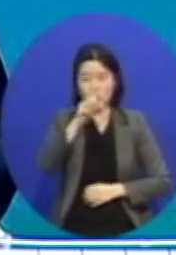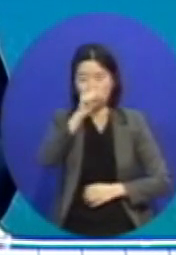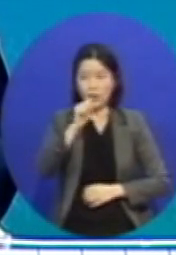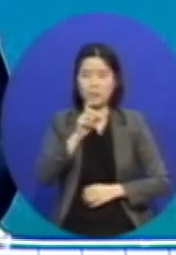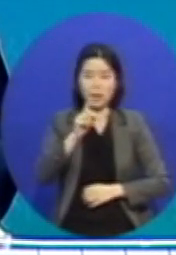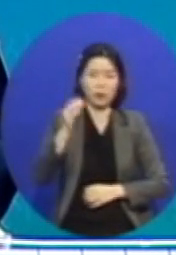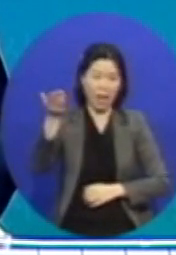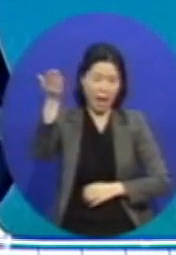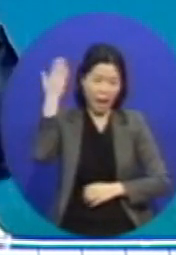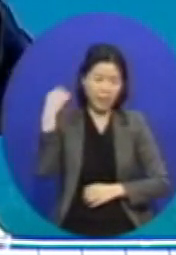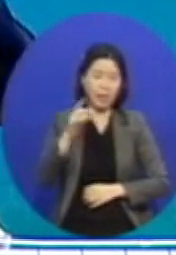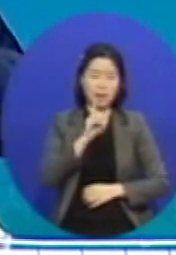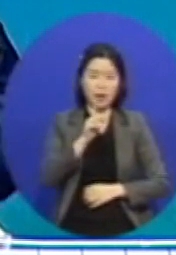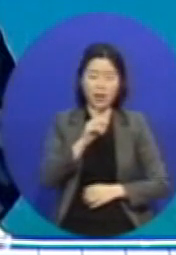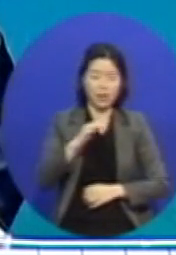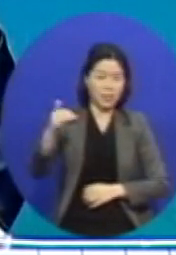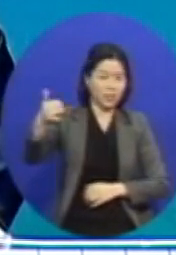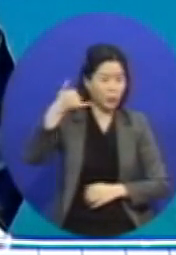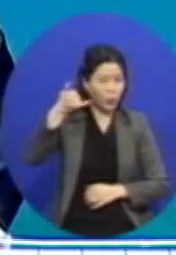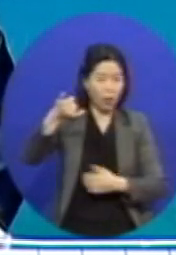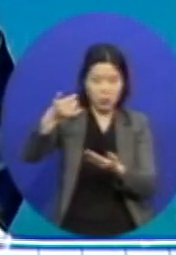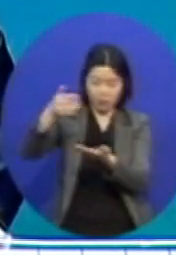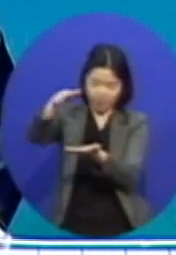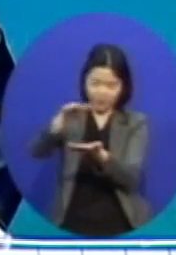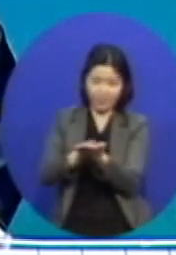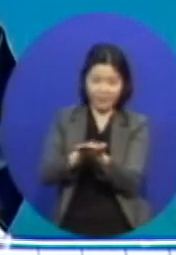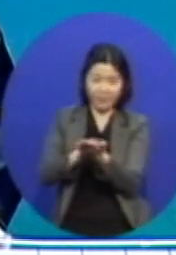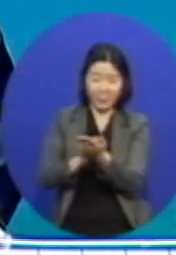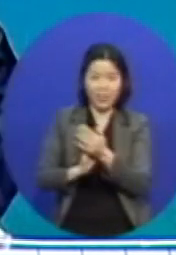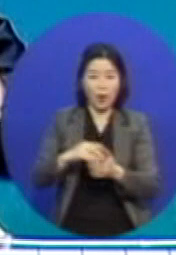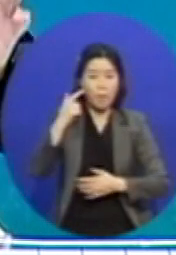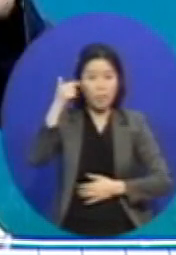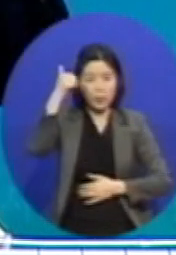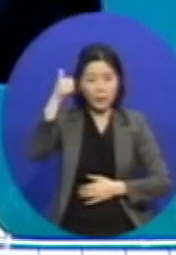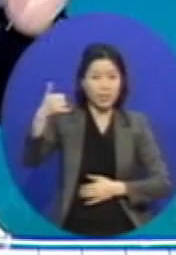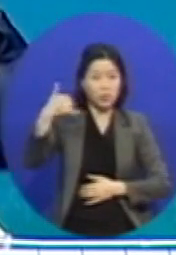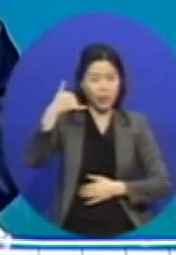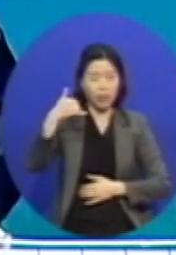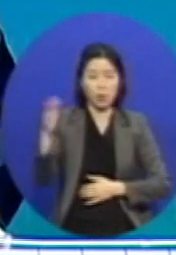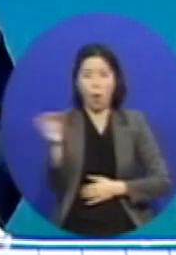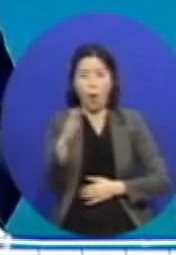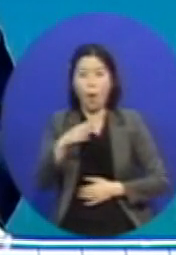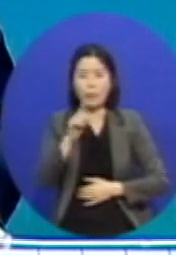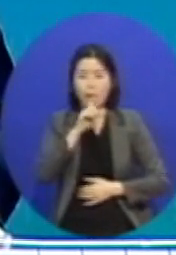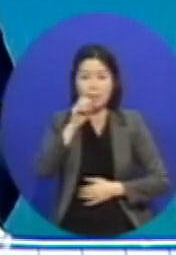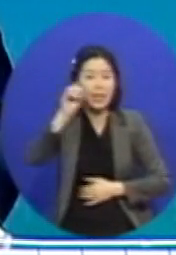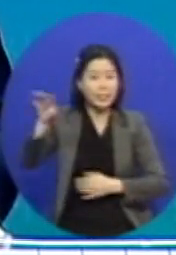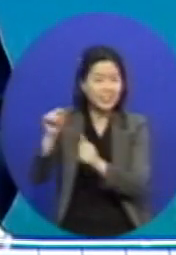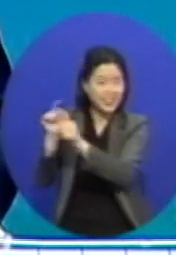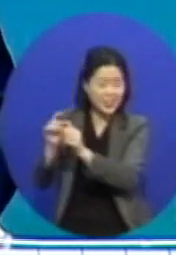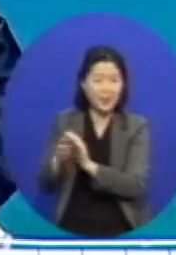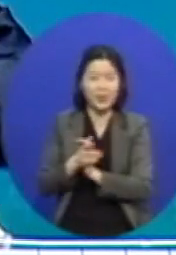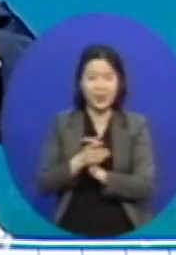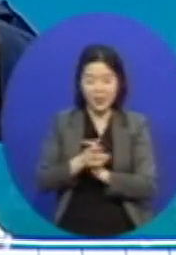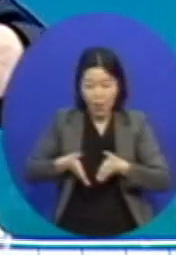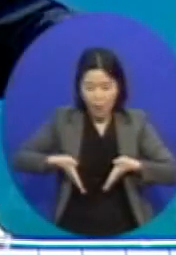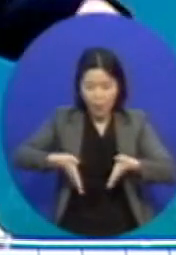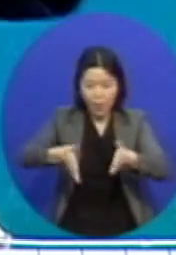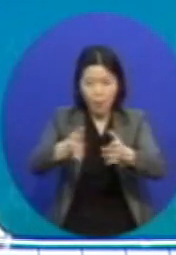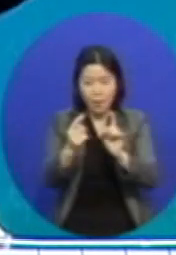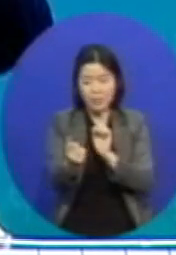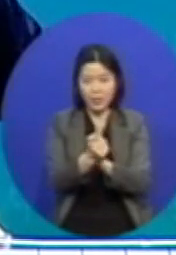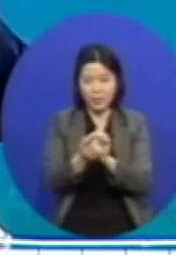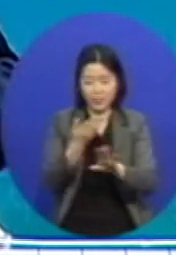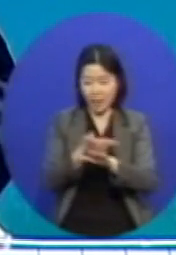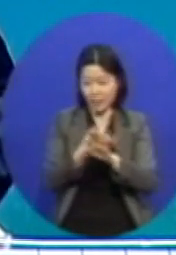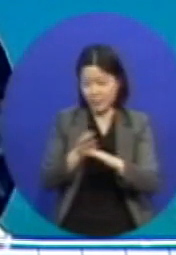이야기고 전화오면 나가지도 않고 목사님 전화 그런 마 없다 그래 다 그러고 복도에서 저만 나도 담